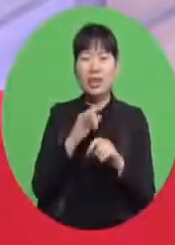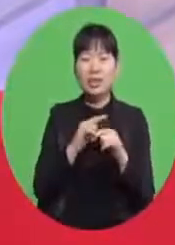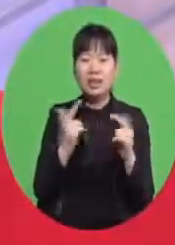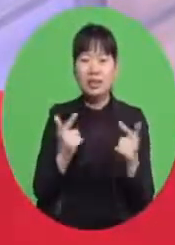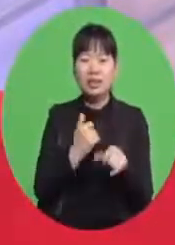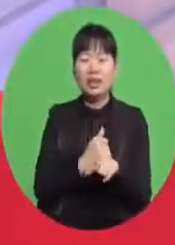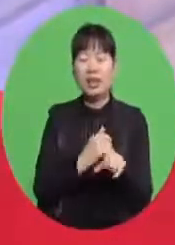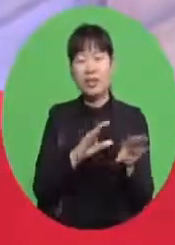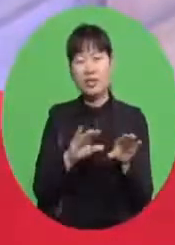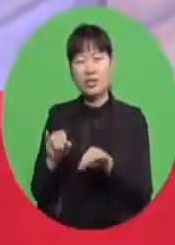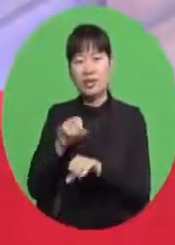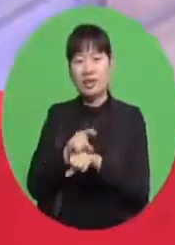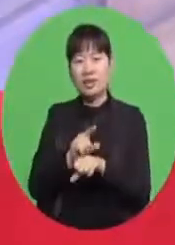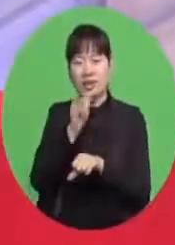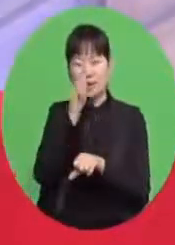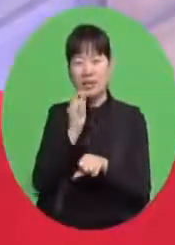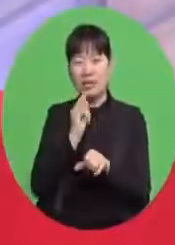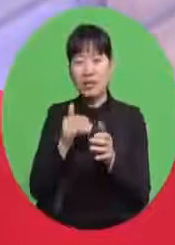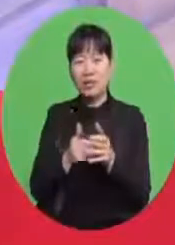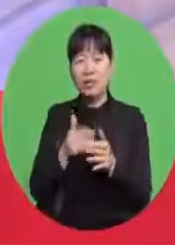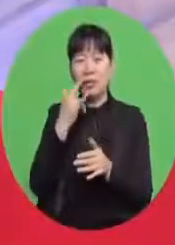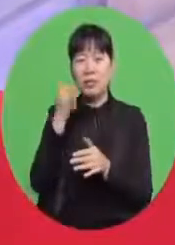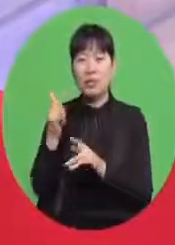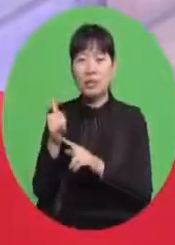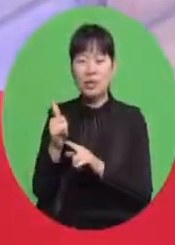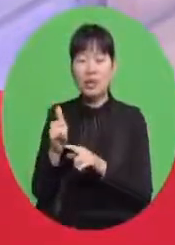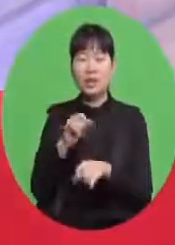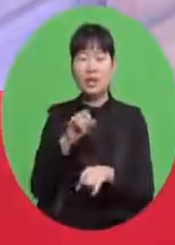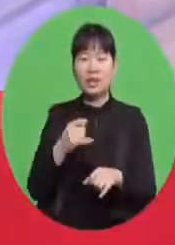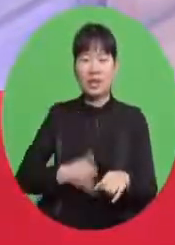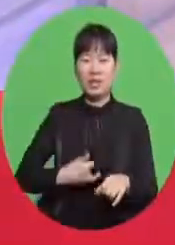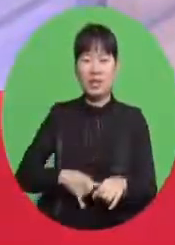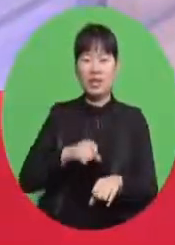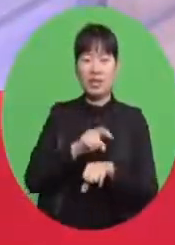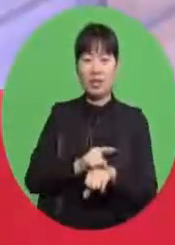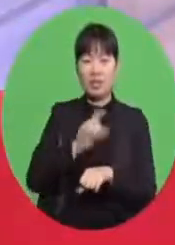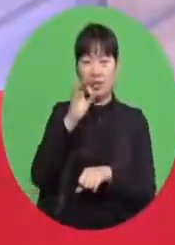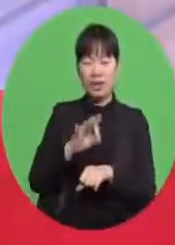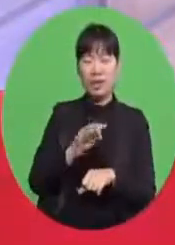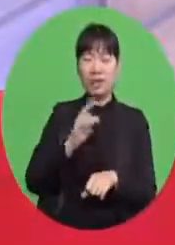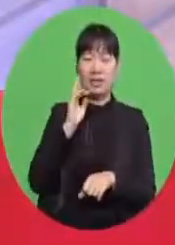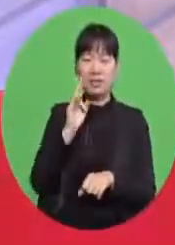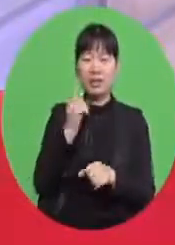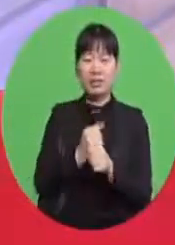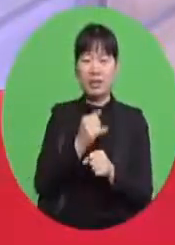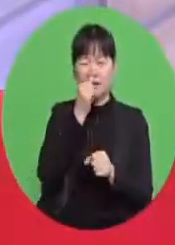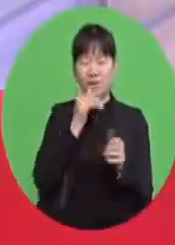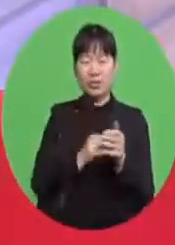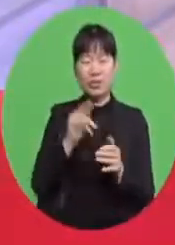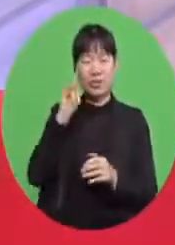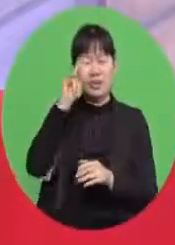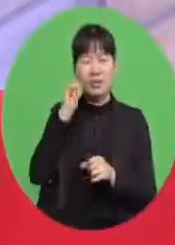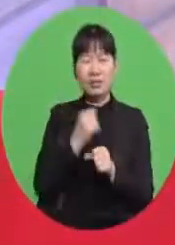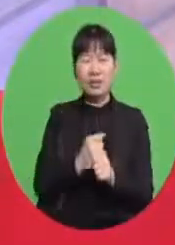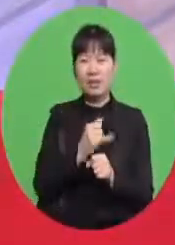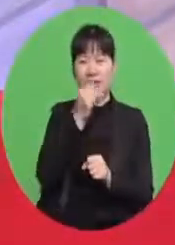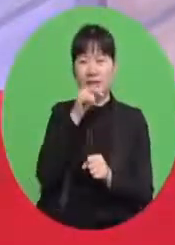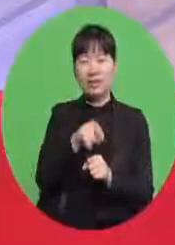기질을 가졌다도 부모님이 사실은 아이의 성질을 좀 격하게 만들고 짜증나게